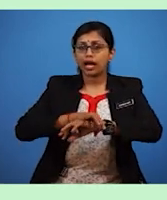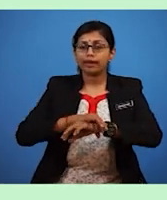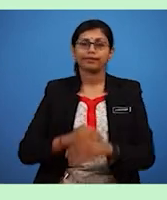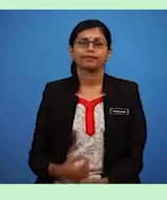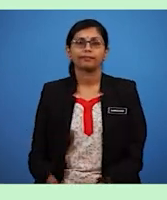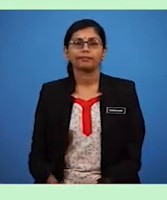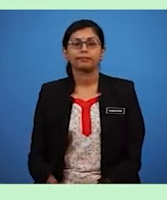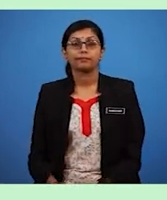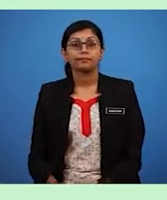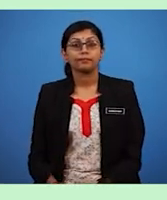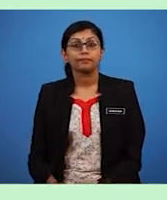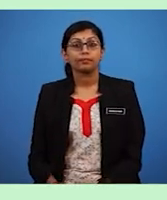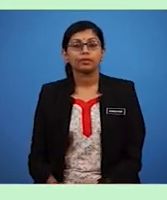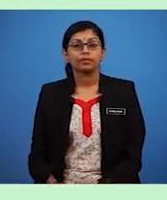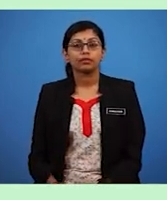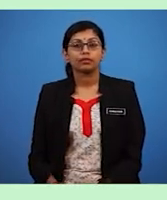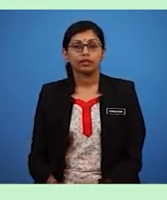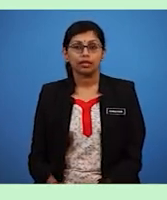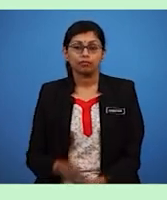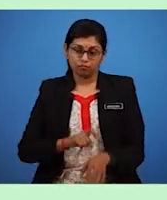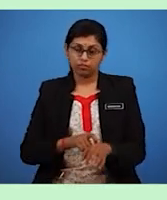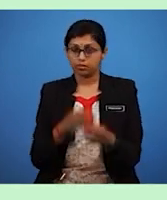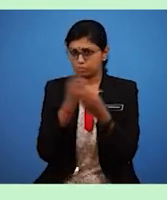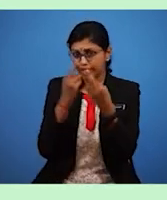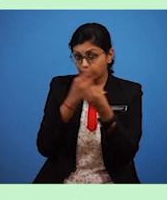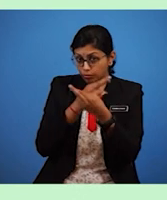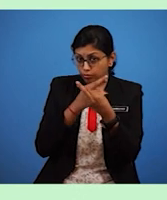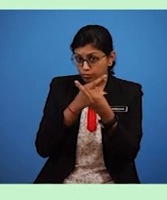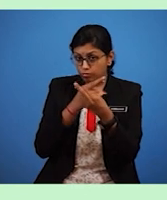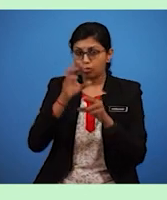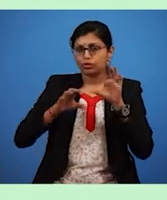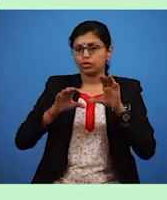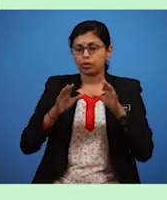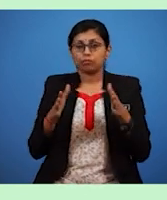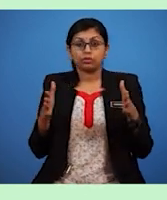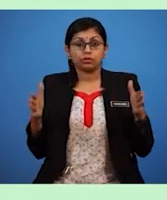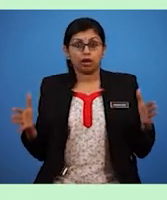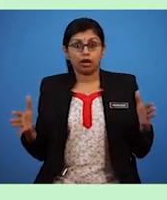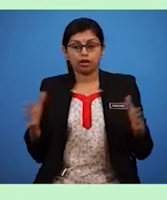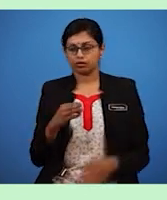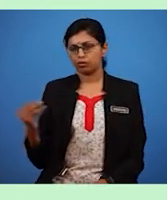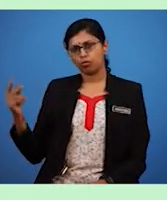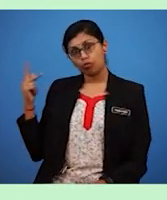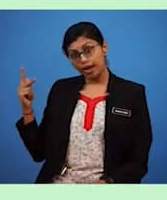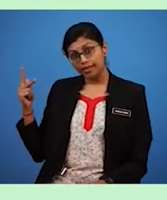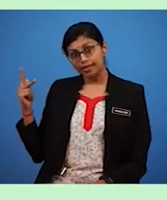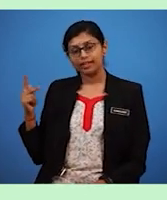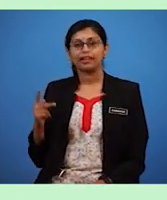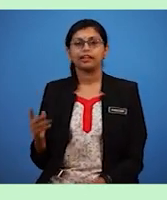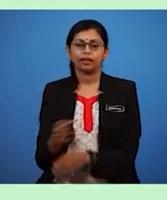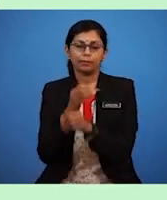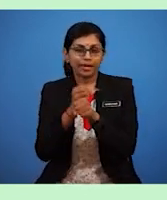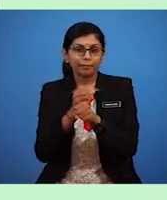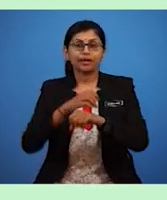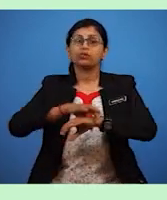Ya, dalam perebutan itu, anjing yang lebih besar dan kuat akan